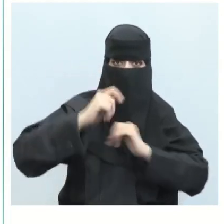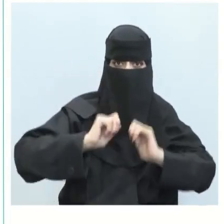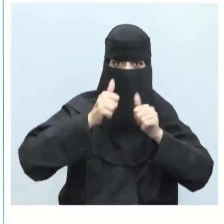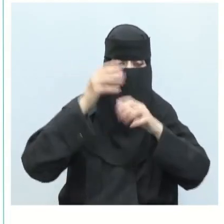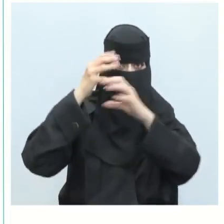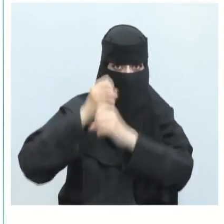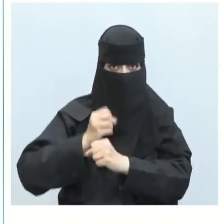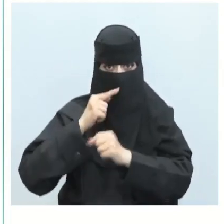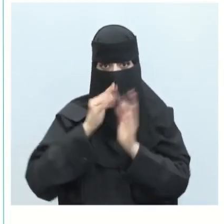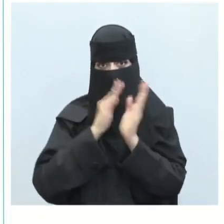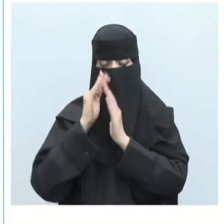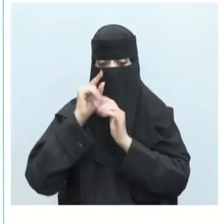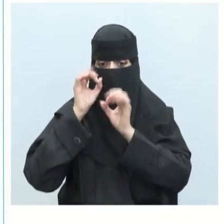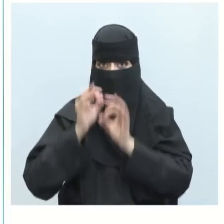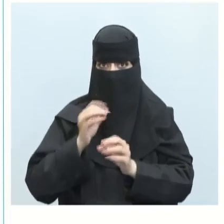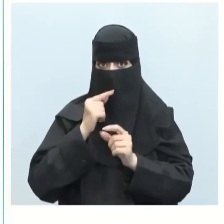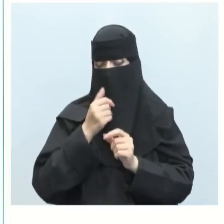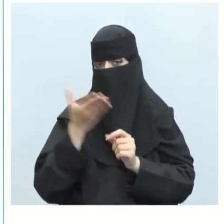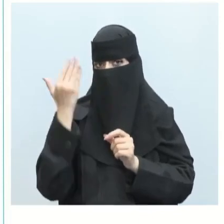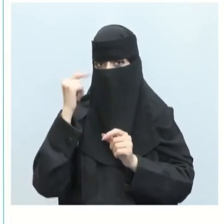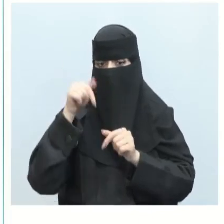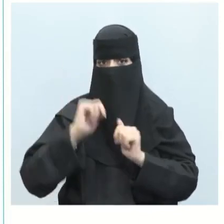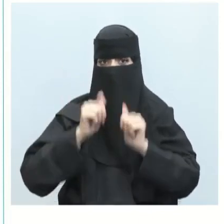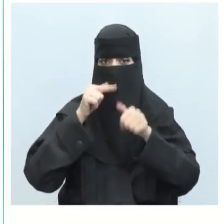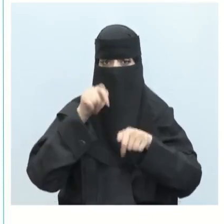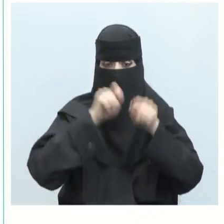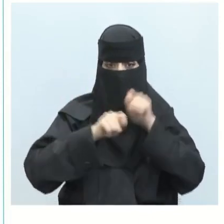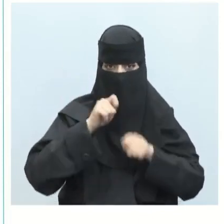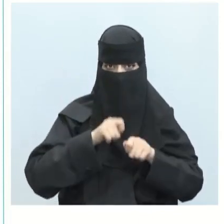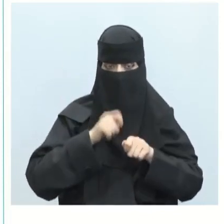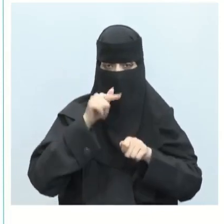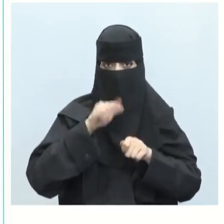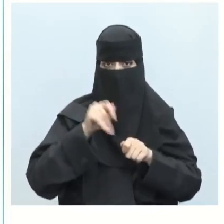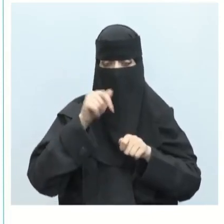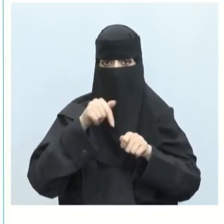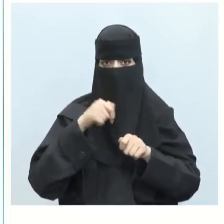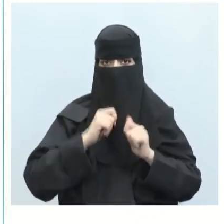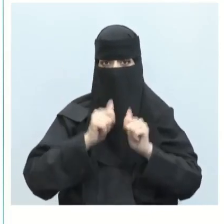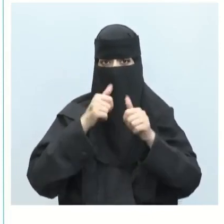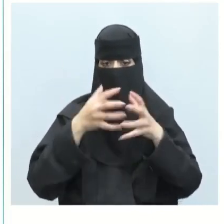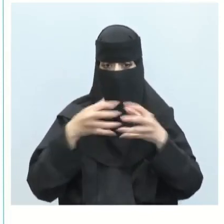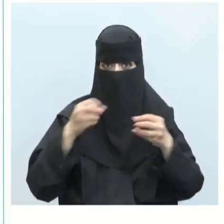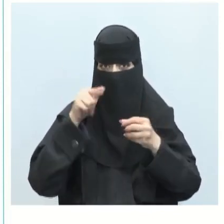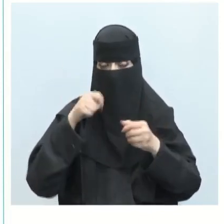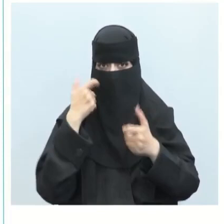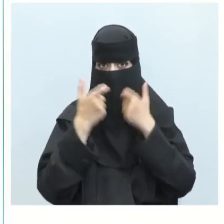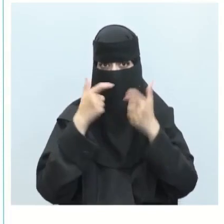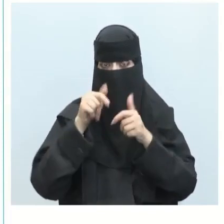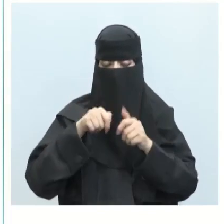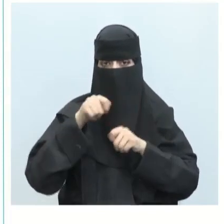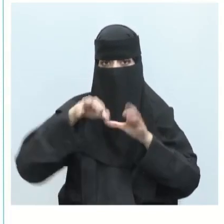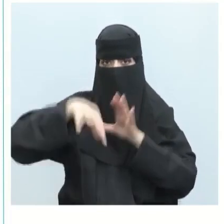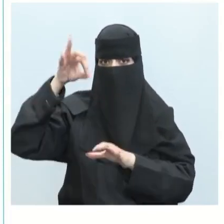بحفظ ملف تم فحصه مسبقا وقمنا باجراء عمليه او قمنا بتحليل هذا الفحص